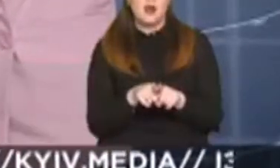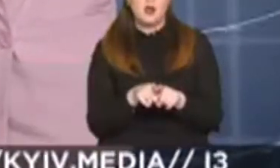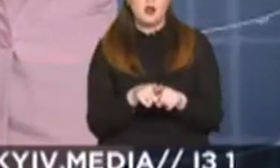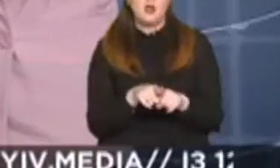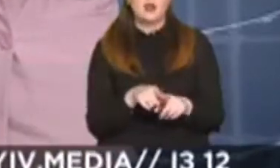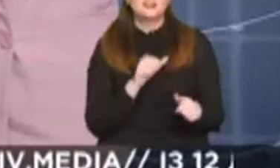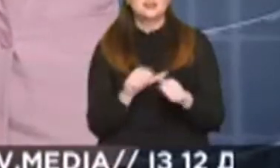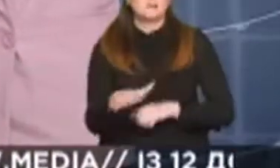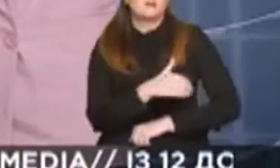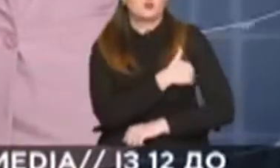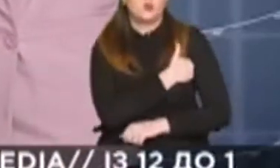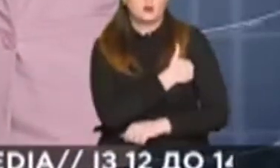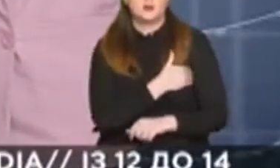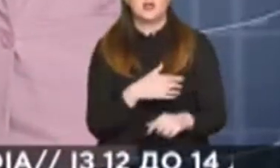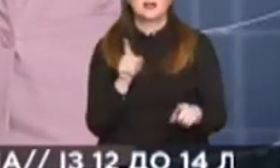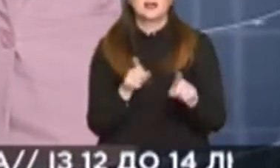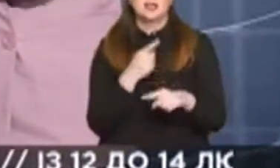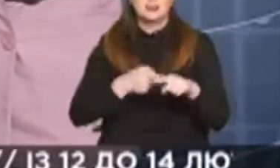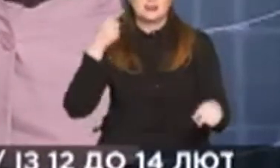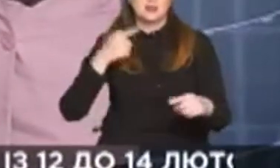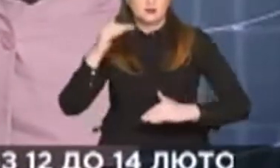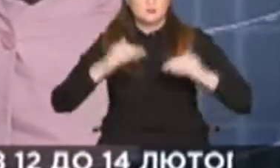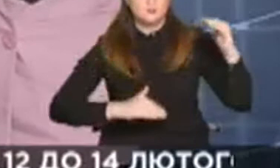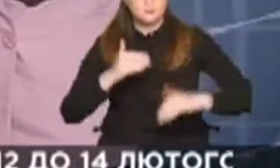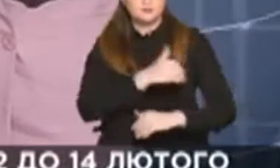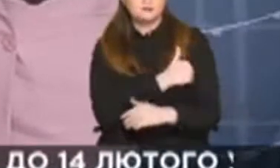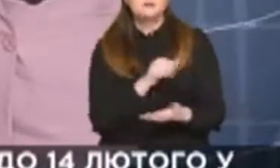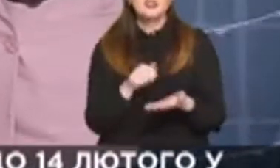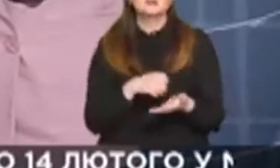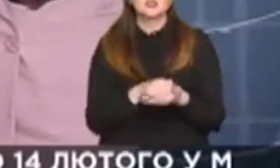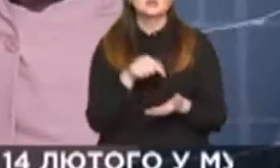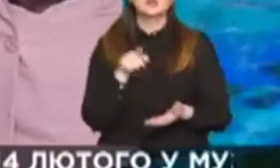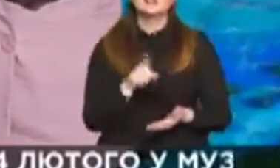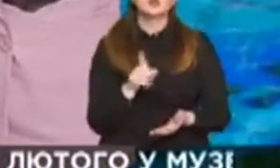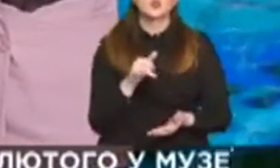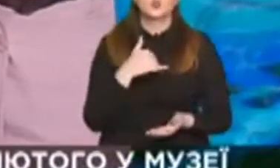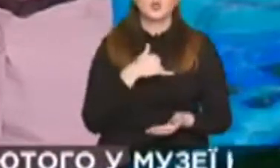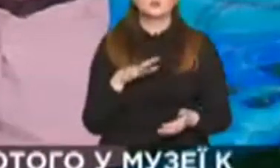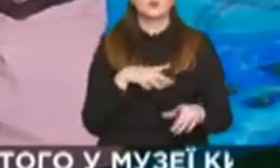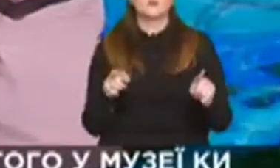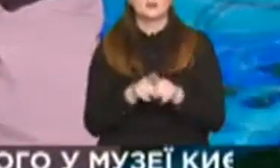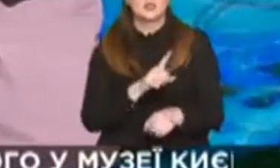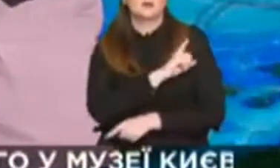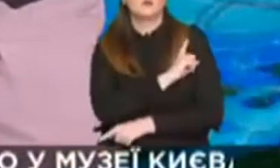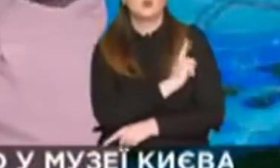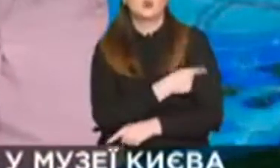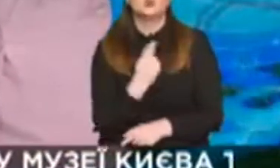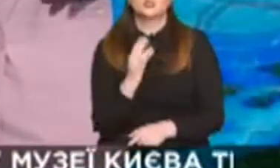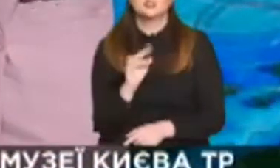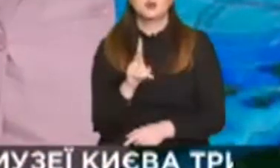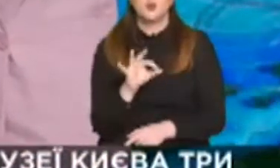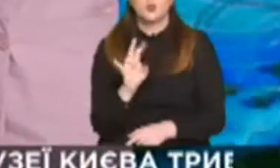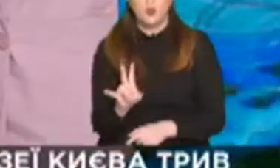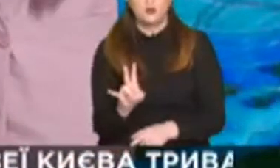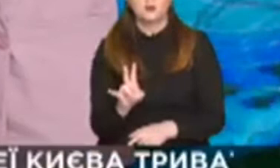саме у температурі, такі різкі контрасти температури спричинюють те, що в нас був такий потужний циклон.